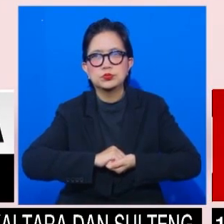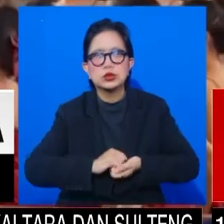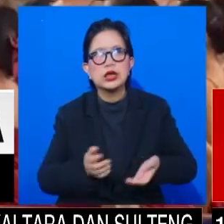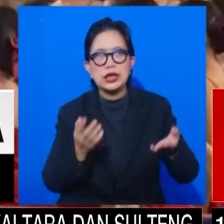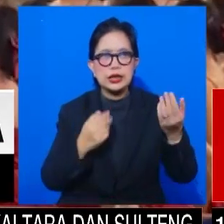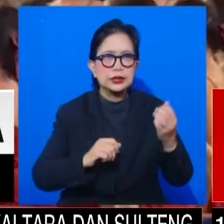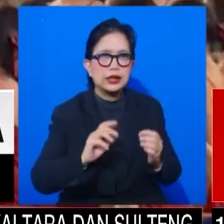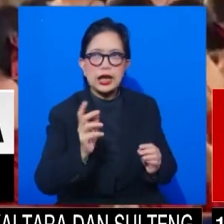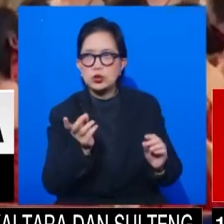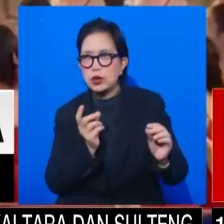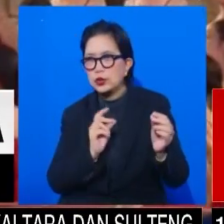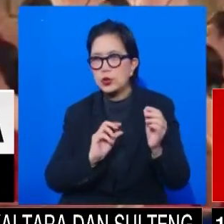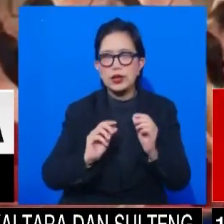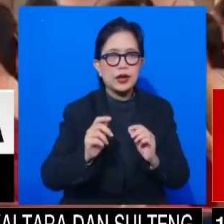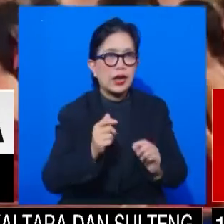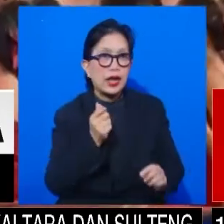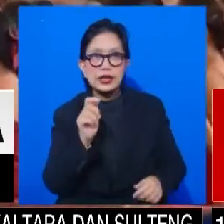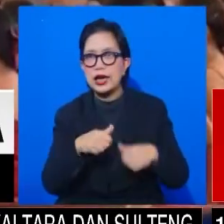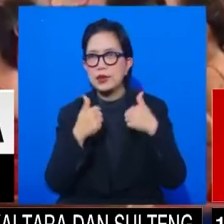terbaik.